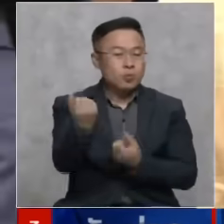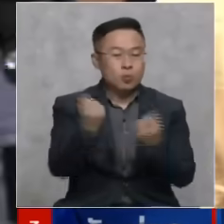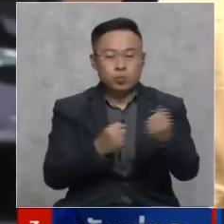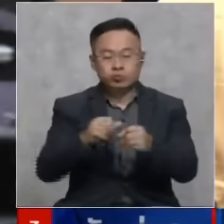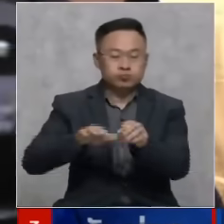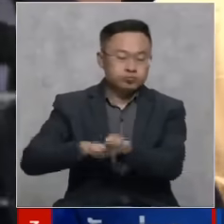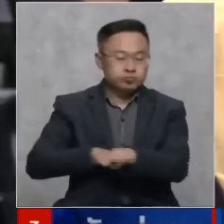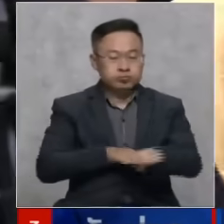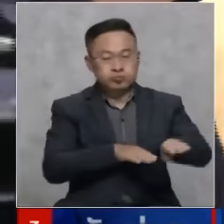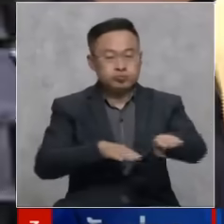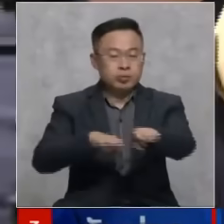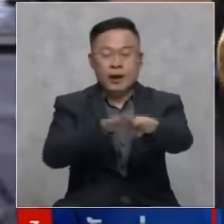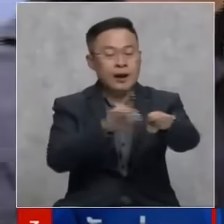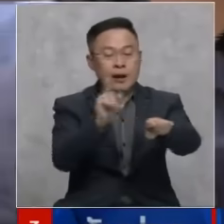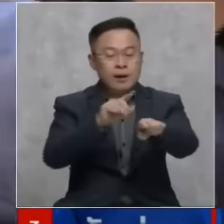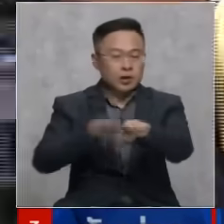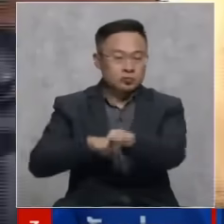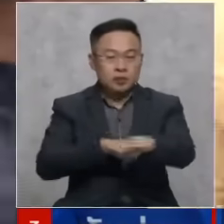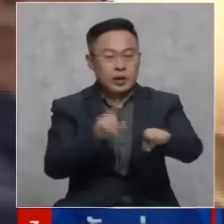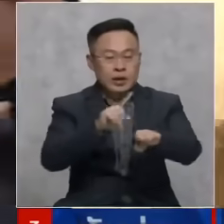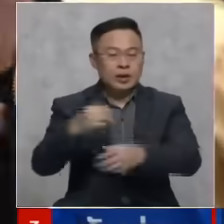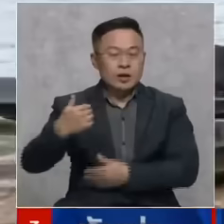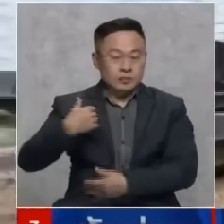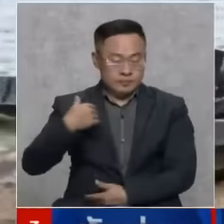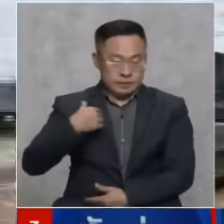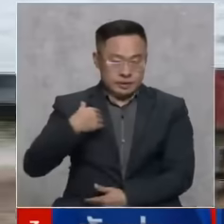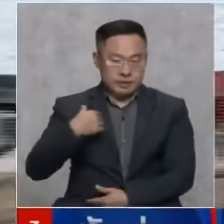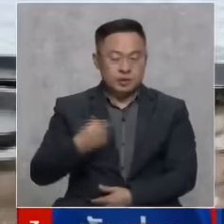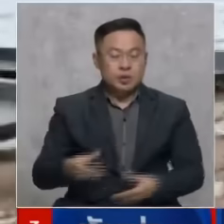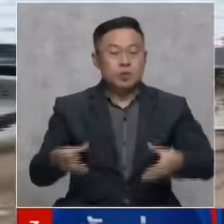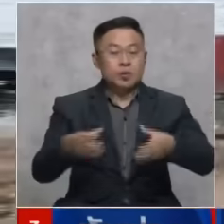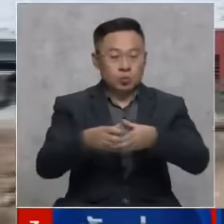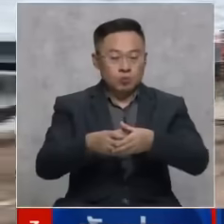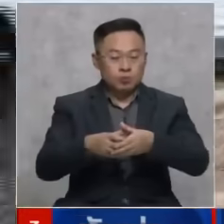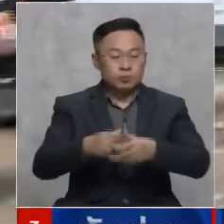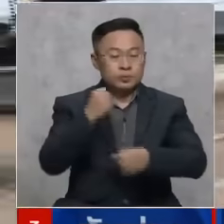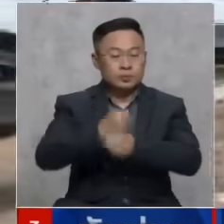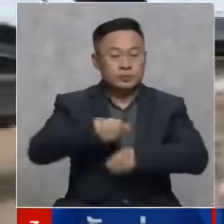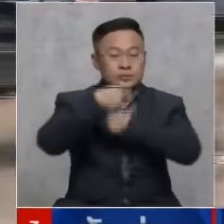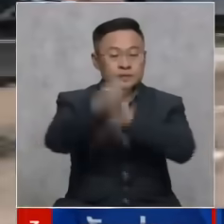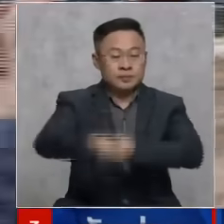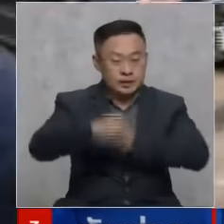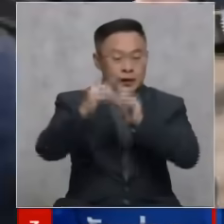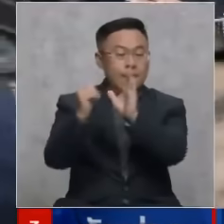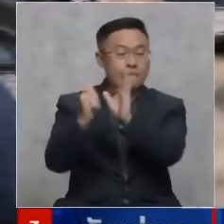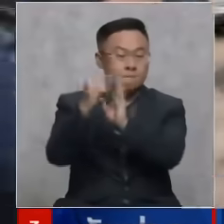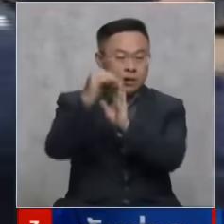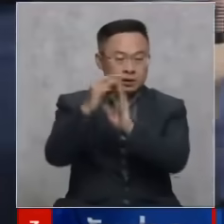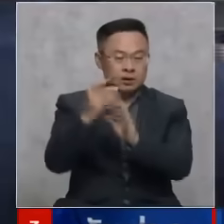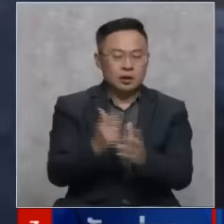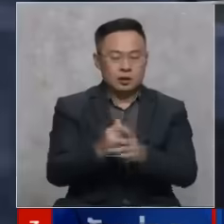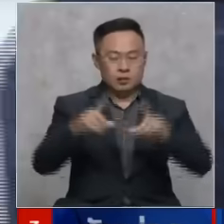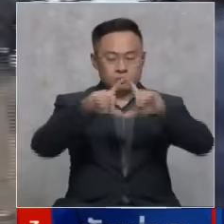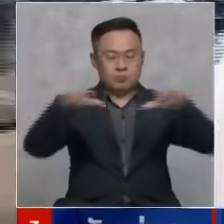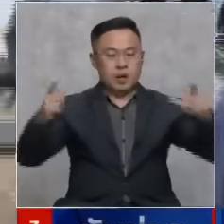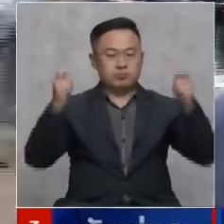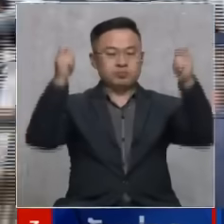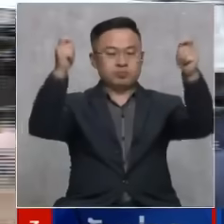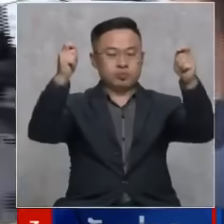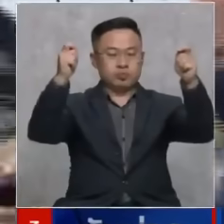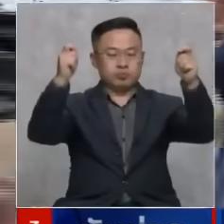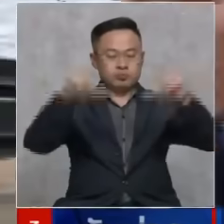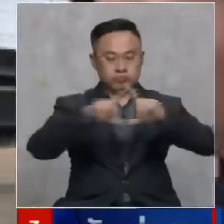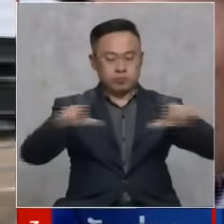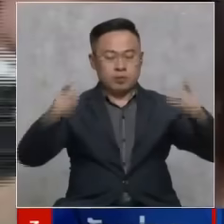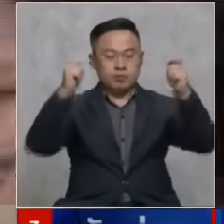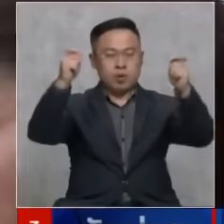ออกจากเขื่อนแม่กวงอุดมธารามีกลุ่มสหพันธ์เกษตรกรภาคเหนือนะคะมาดักแล้วก็ยืนชูป้ายเรียกร้องอาทิ